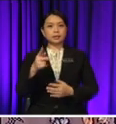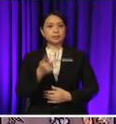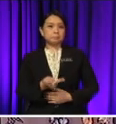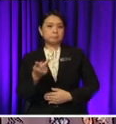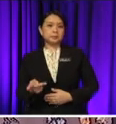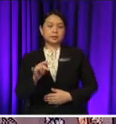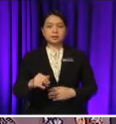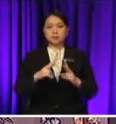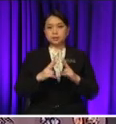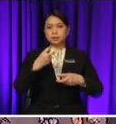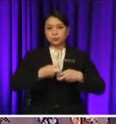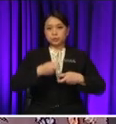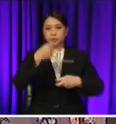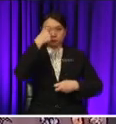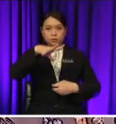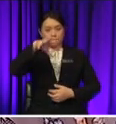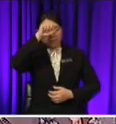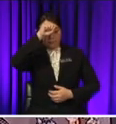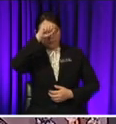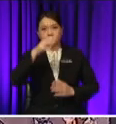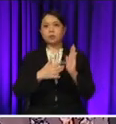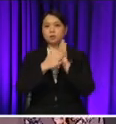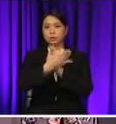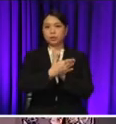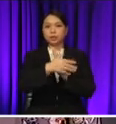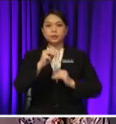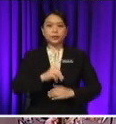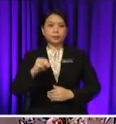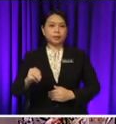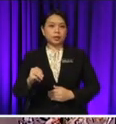susah untuk dihafal oleh murid-murid sebenarnya